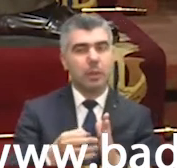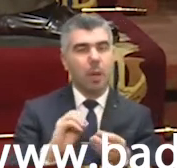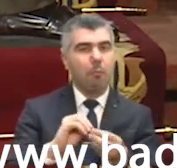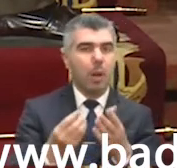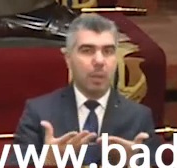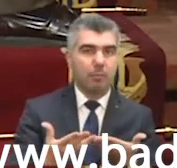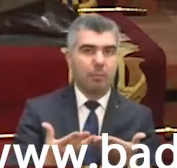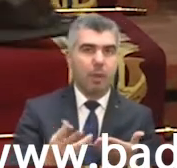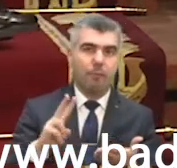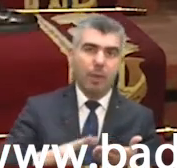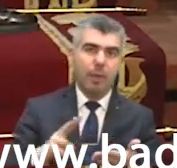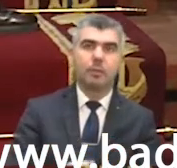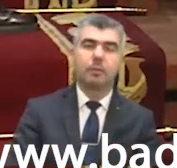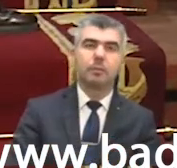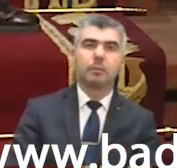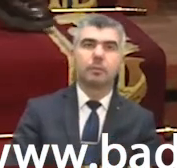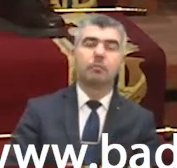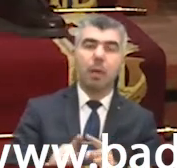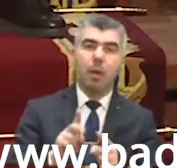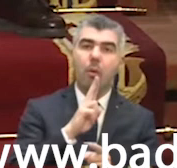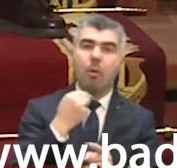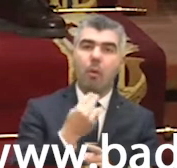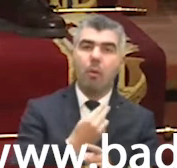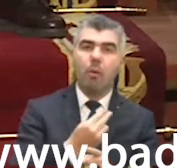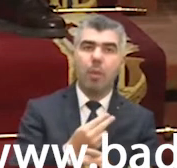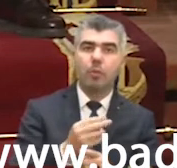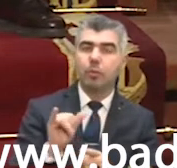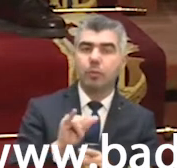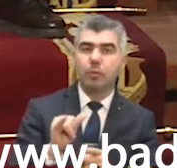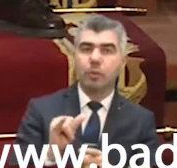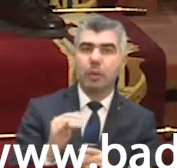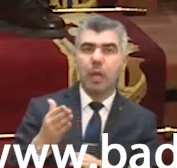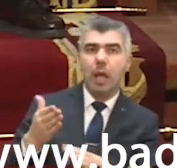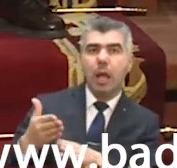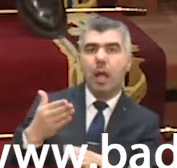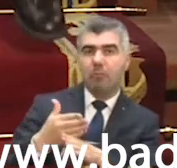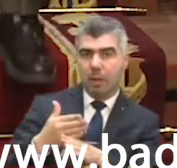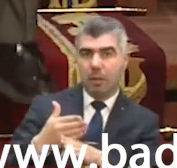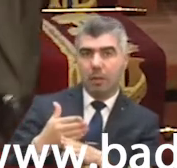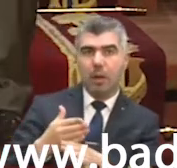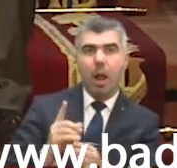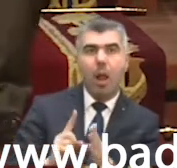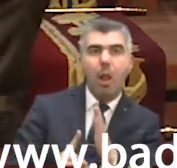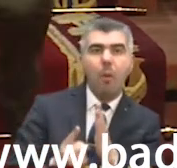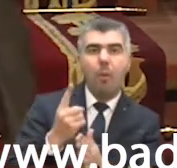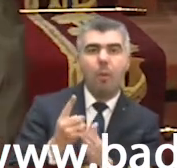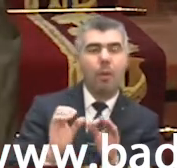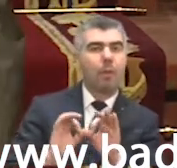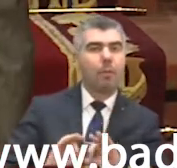ما عارفينش يعني بالنسبة للحكومة الدورة السابقة اللي دازت ولو مرة